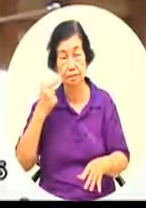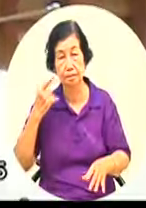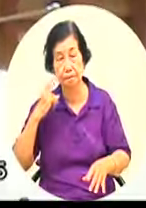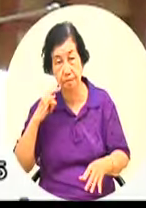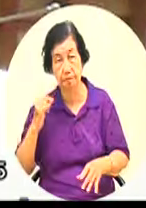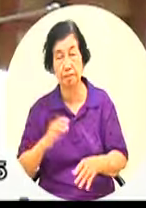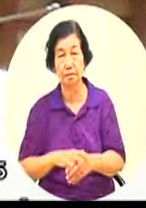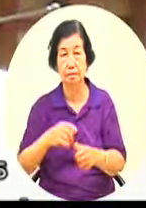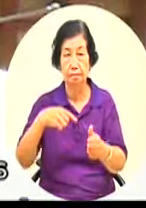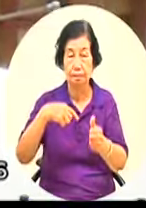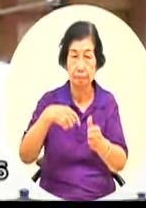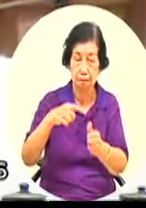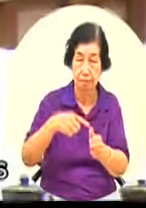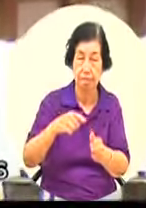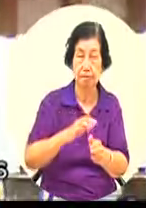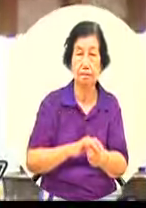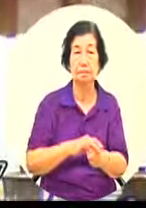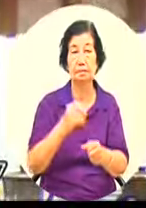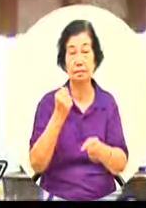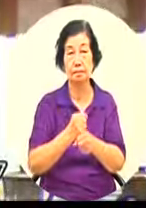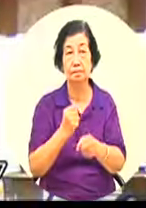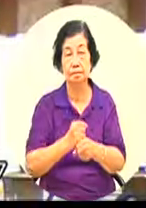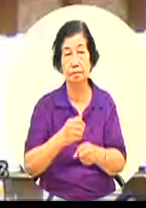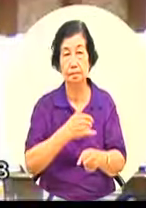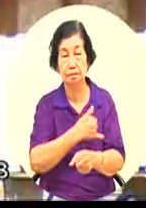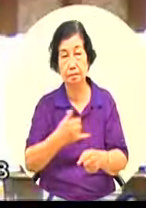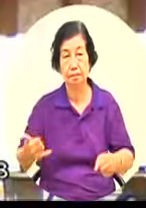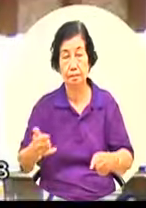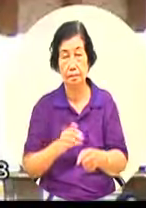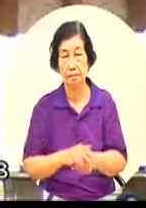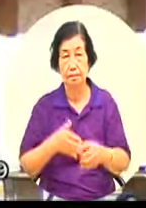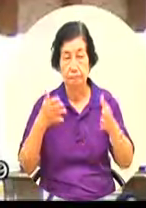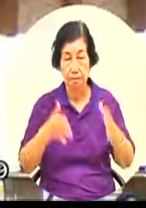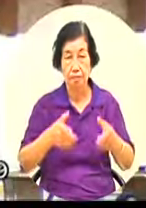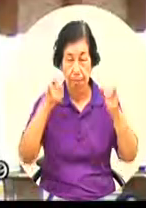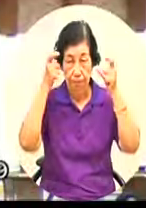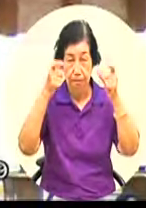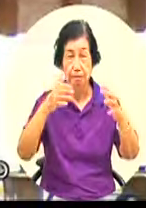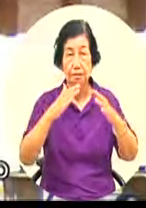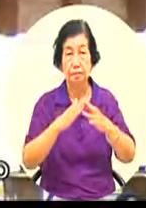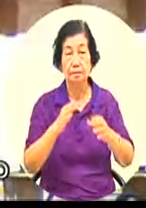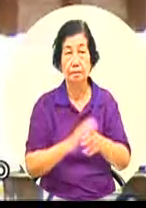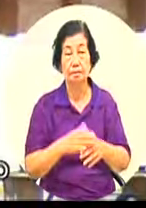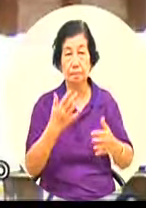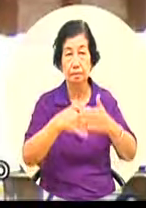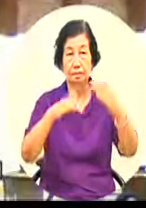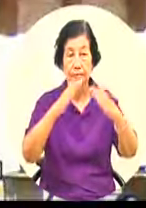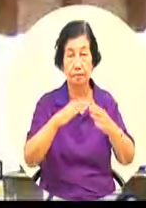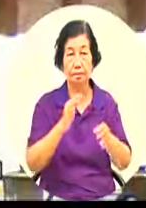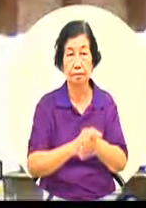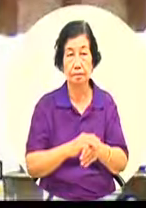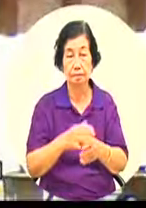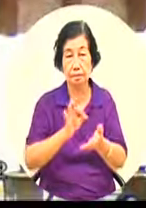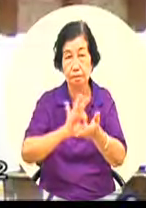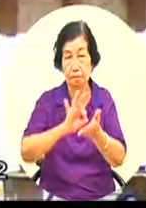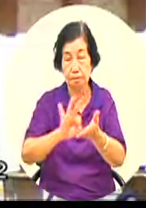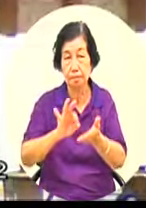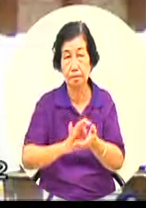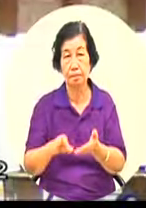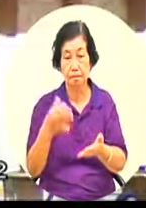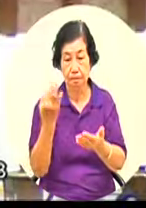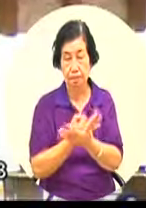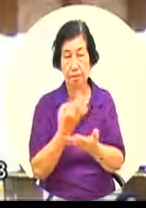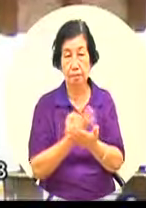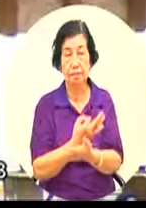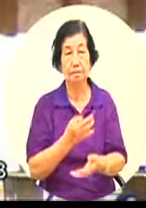人员、校长们都对于目前高雄市的学校有很多的经费可能都会有不足的